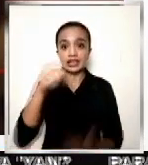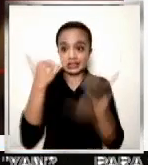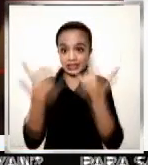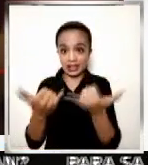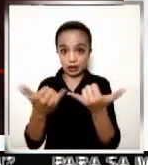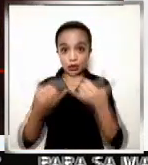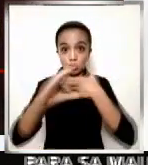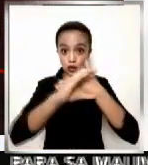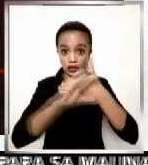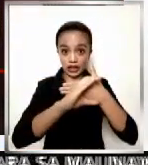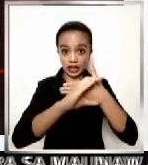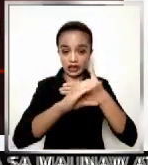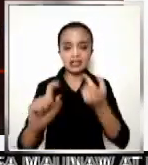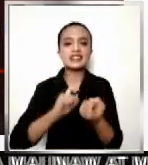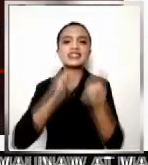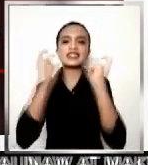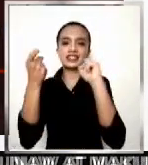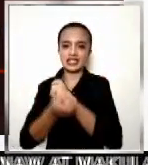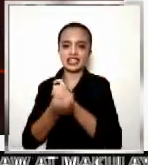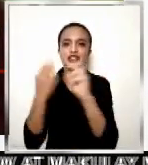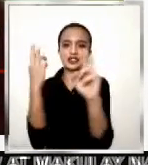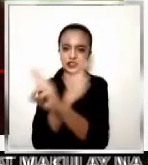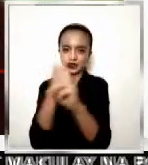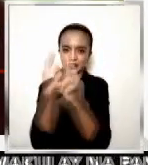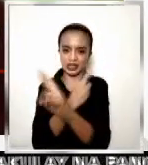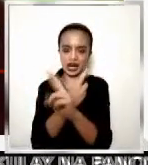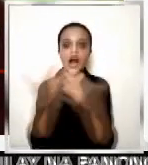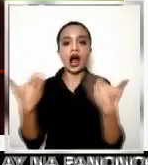ma'am, nabigyan po siya